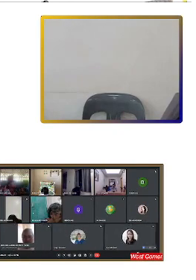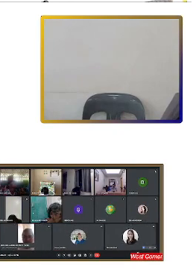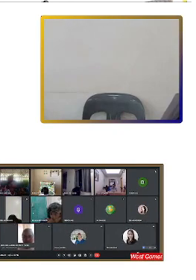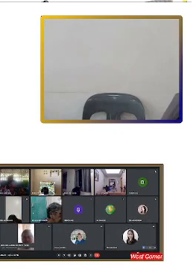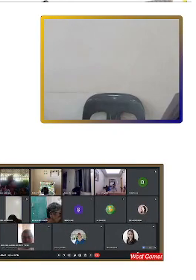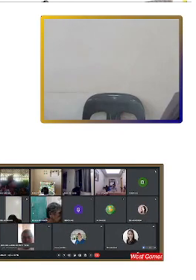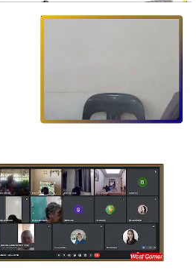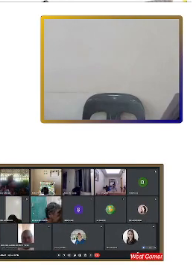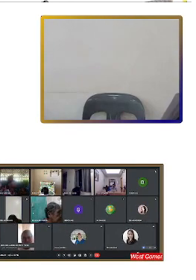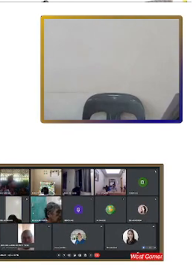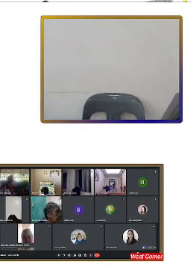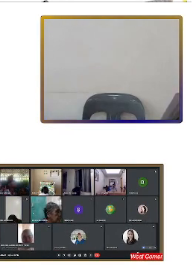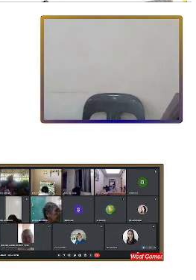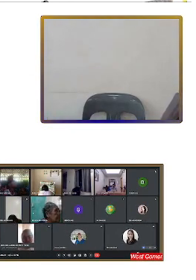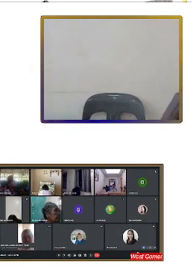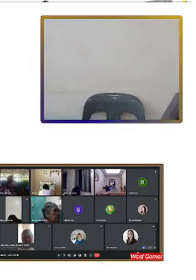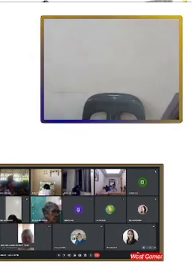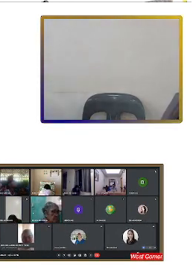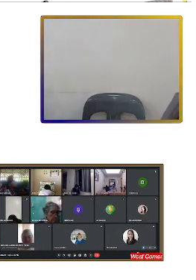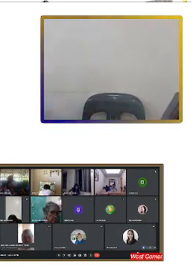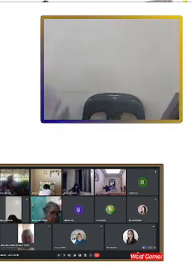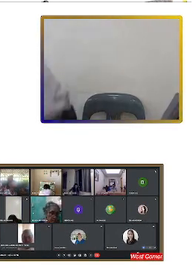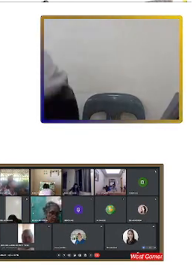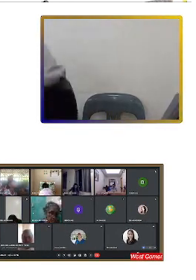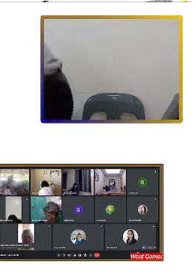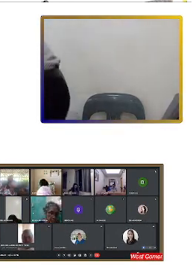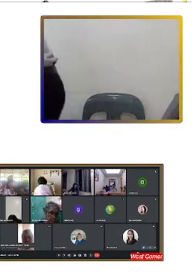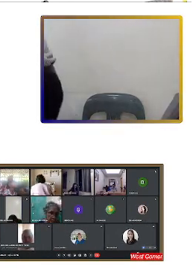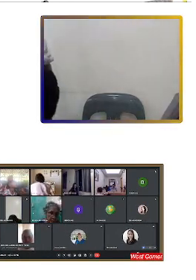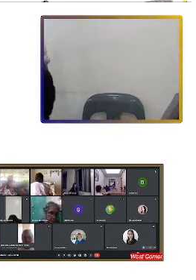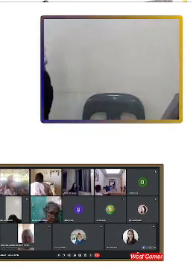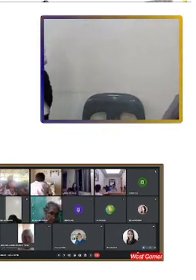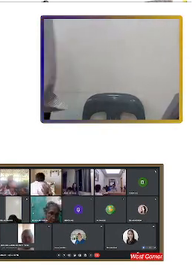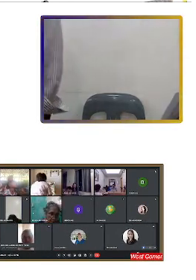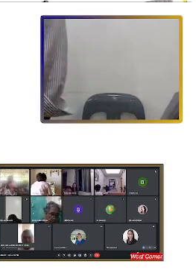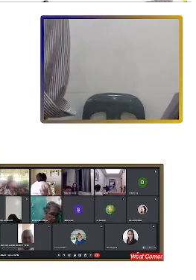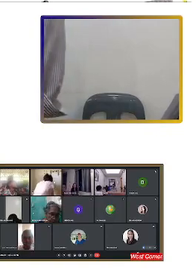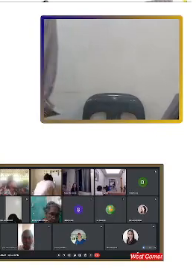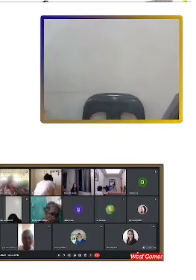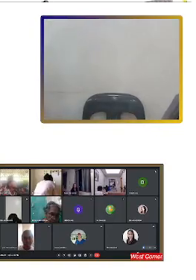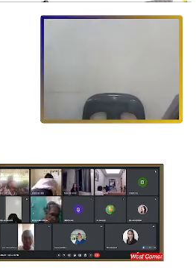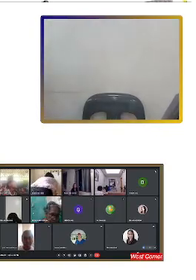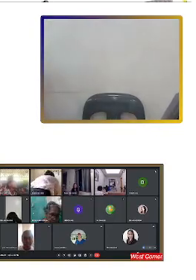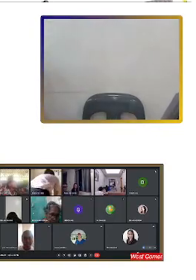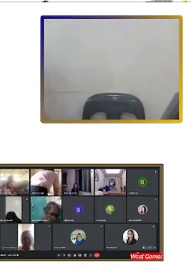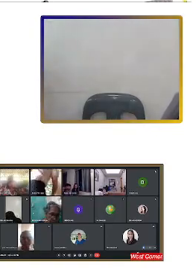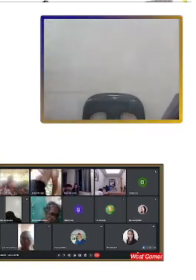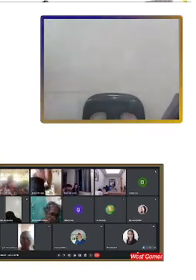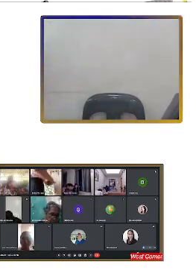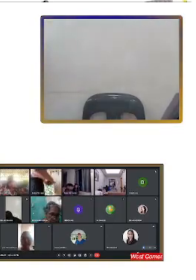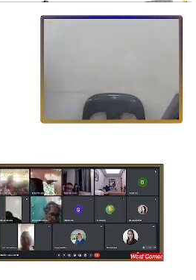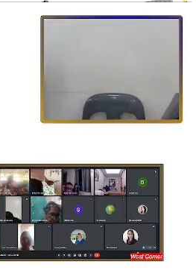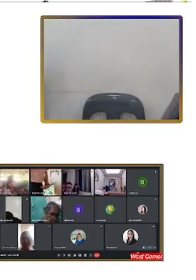name, amen. All right, thank you. Back to your seats, please. Well, I hope you got something from that message this morning.